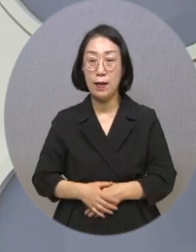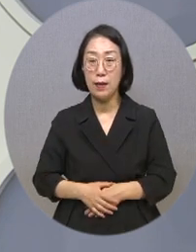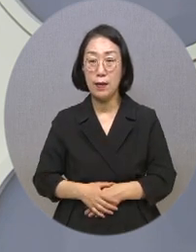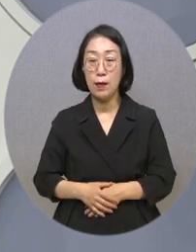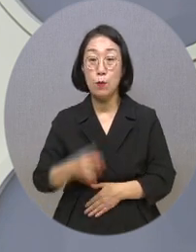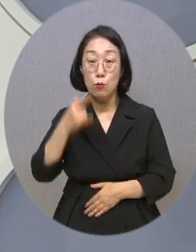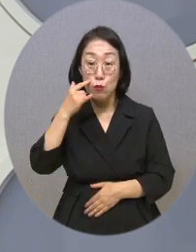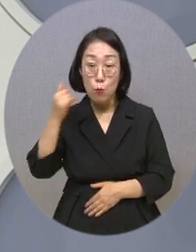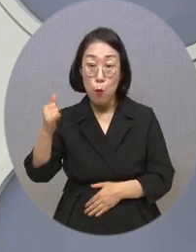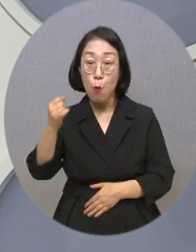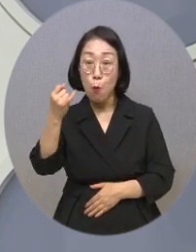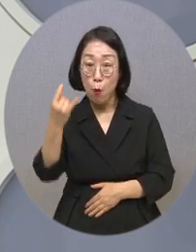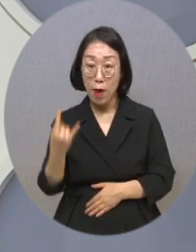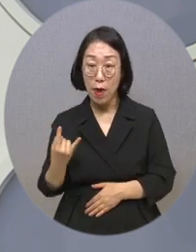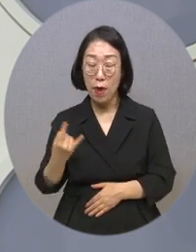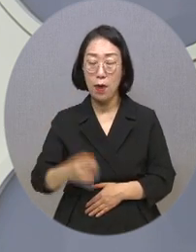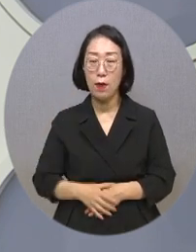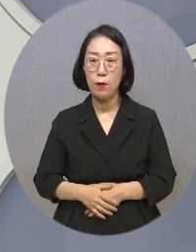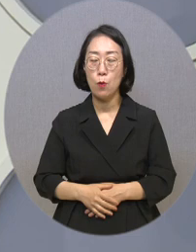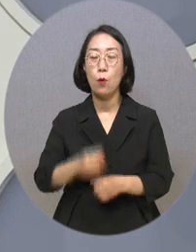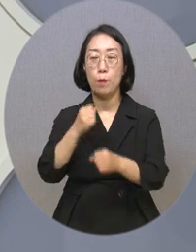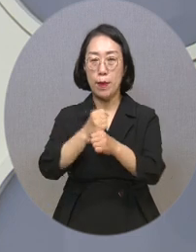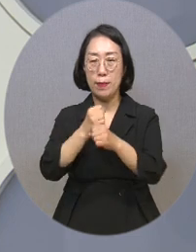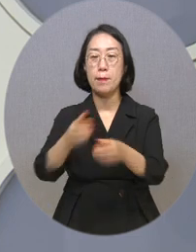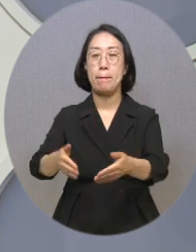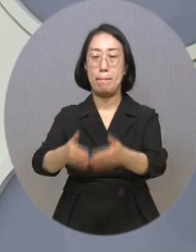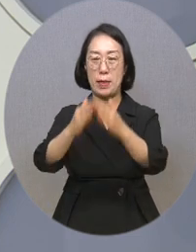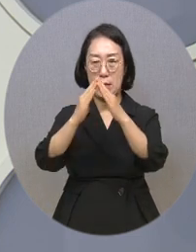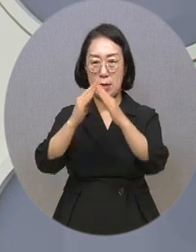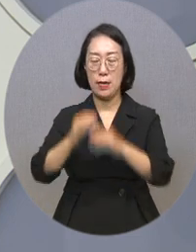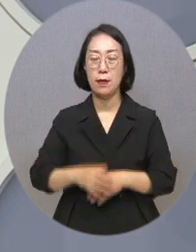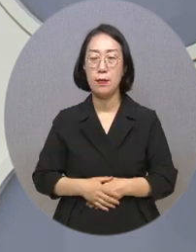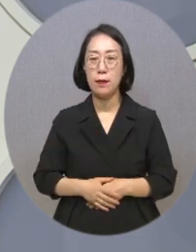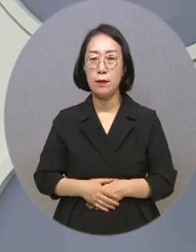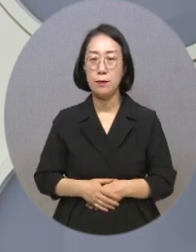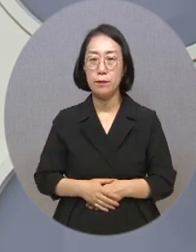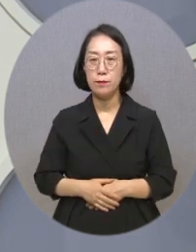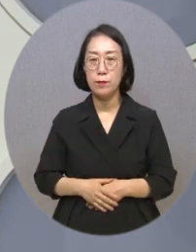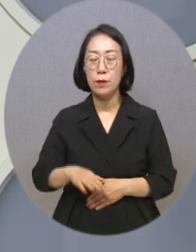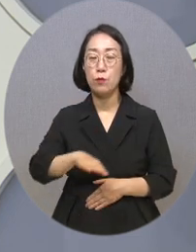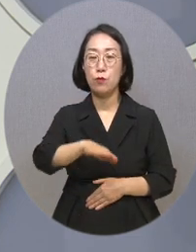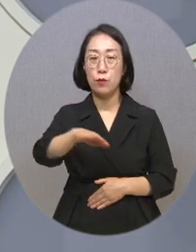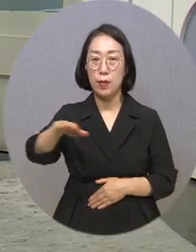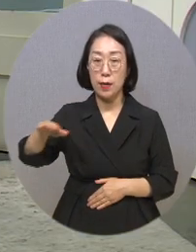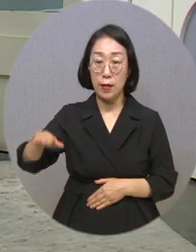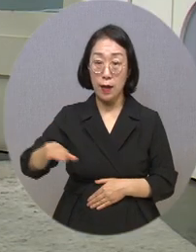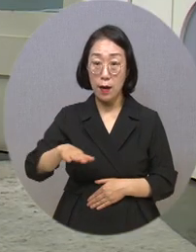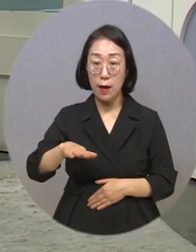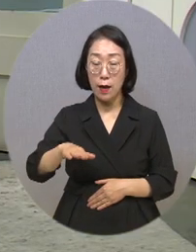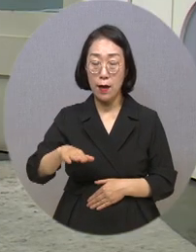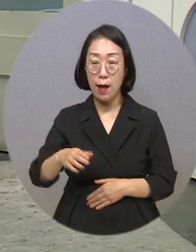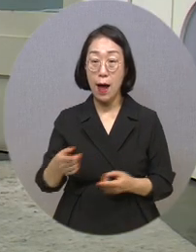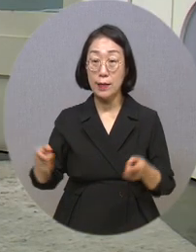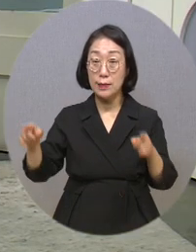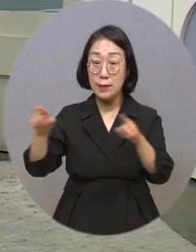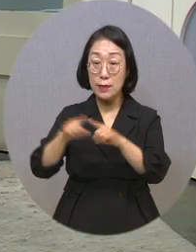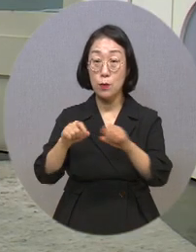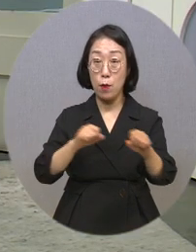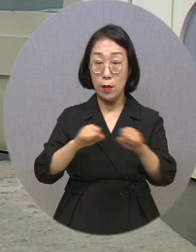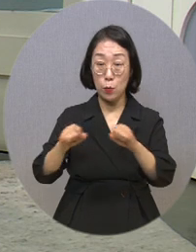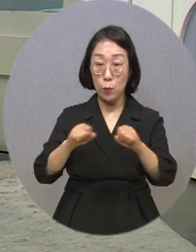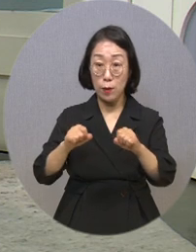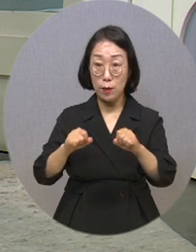장애인 부모회도 만들게 됐죠. 그거가 계기가 돼서 그래서 예. 저희가 그 저희 같이 했던